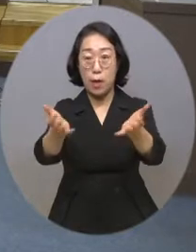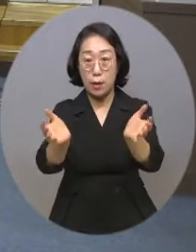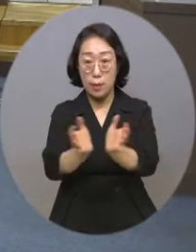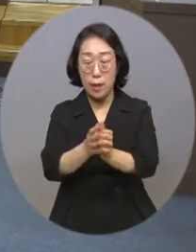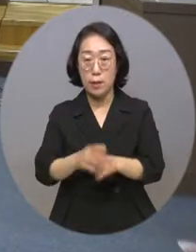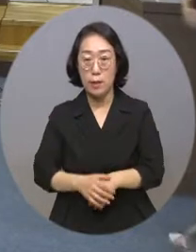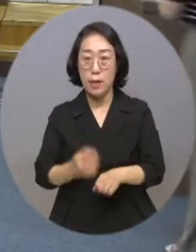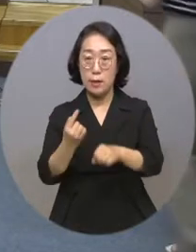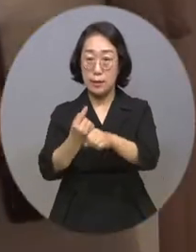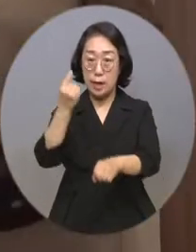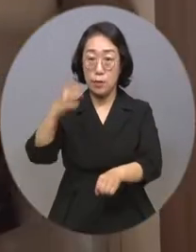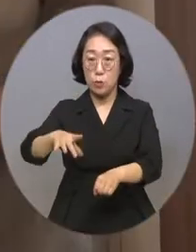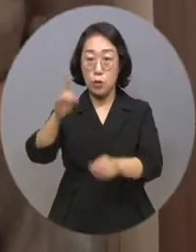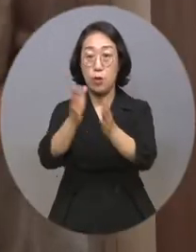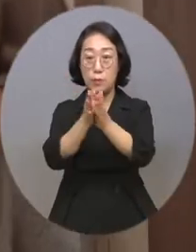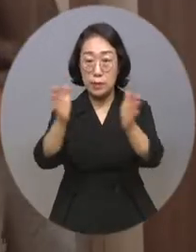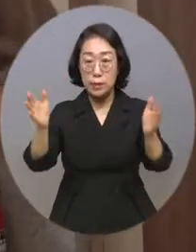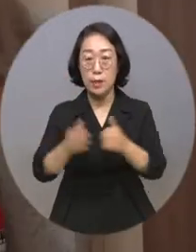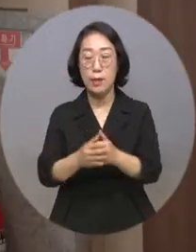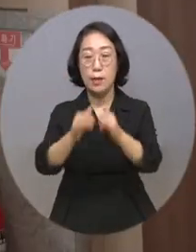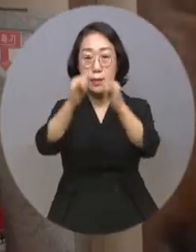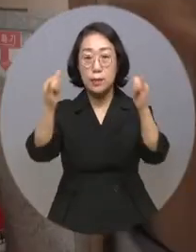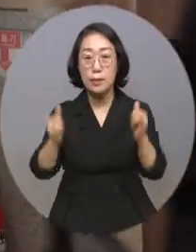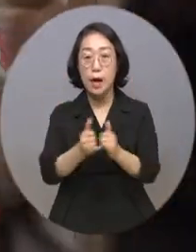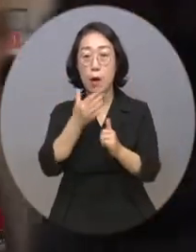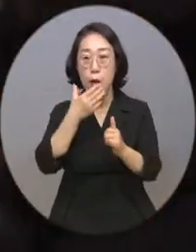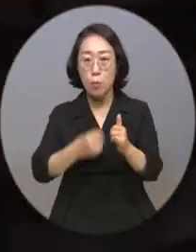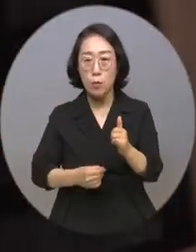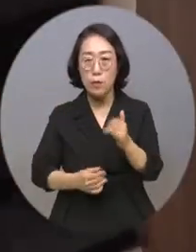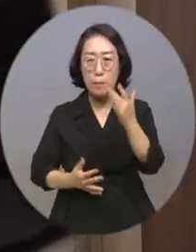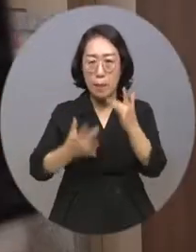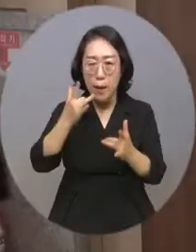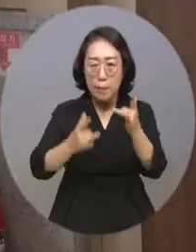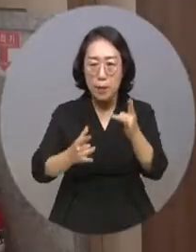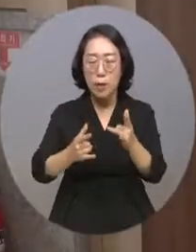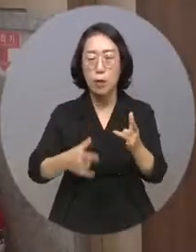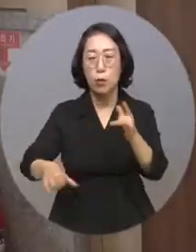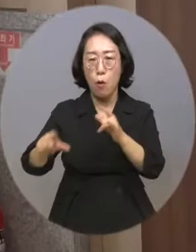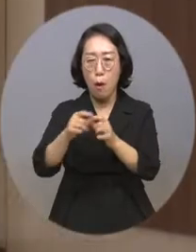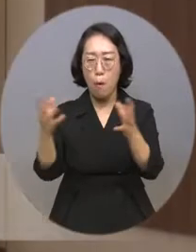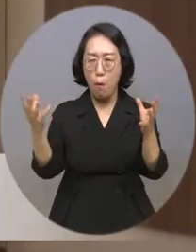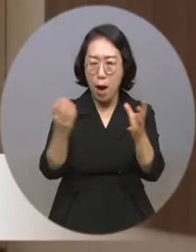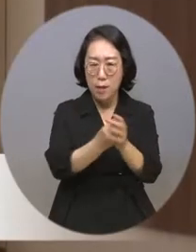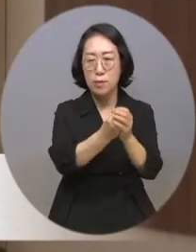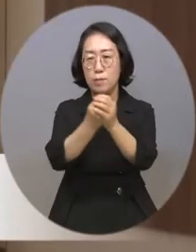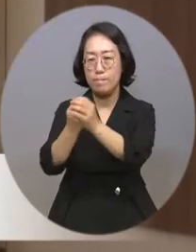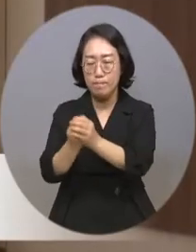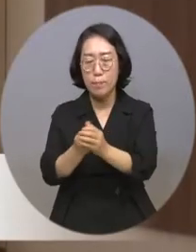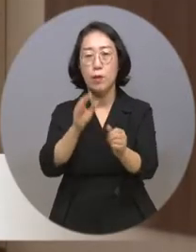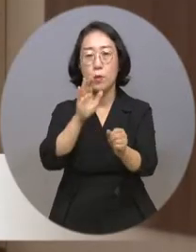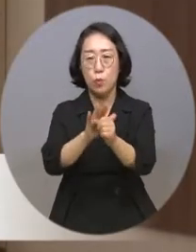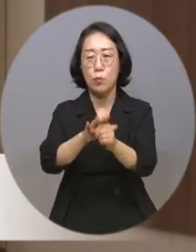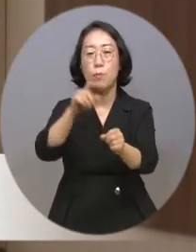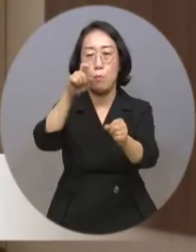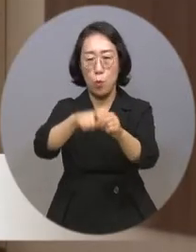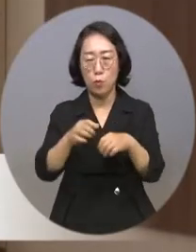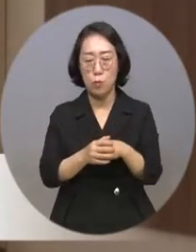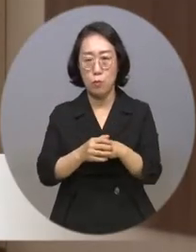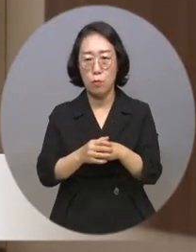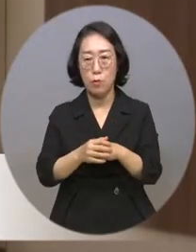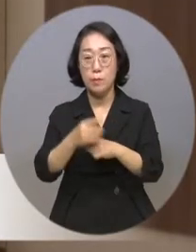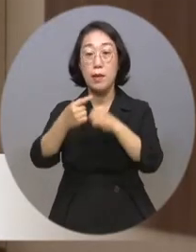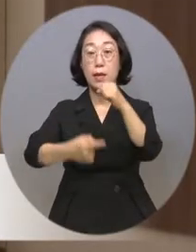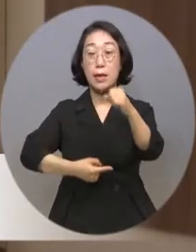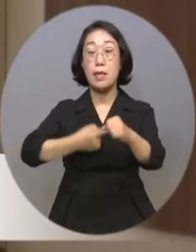2021년 처음 도입되어 사회복지의 틈새를 더 촘촘히 좁히고자 했습니다. 마을복지 추진단이 생긴 지가 지금